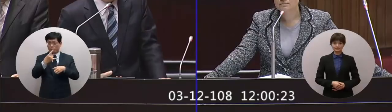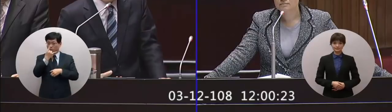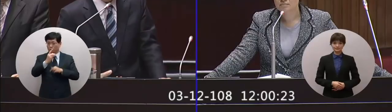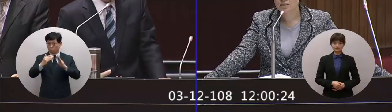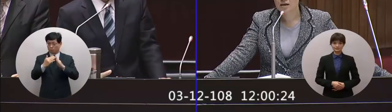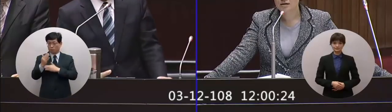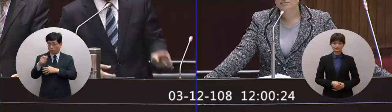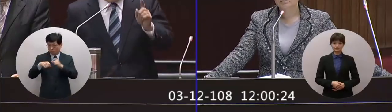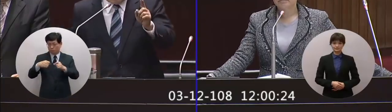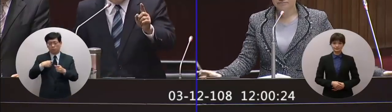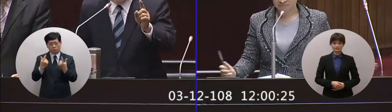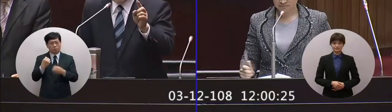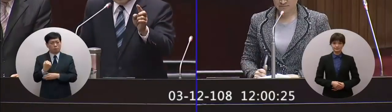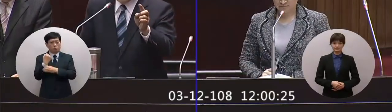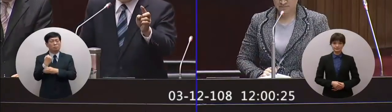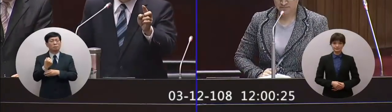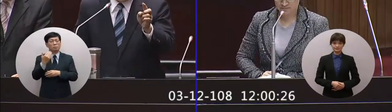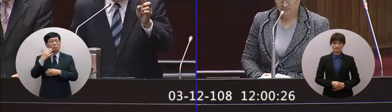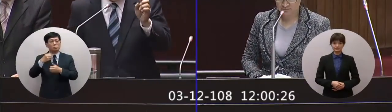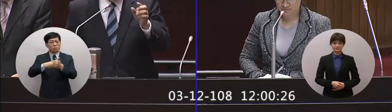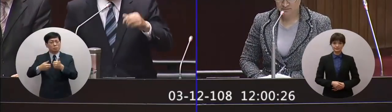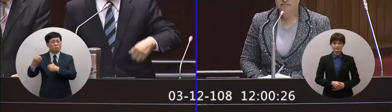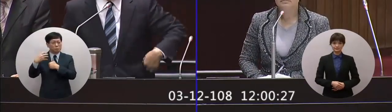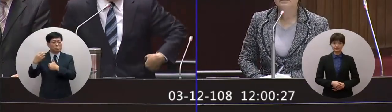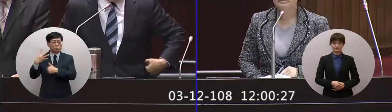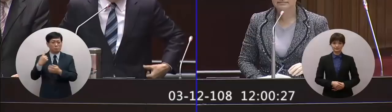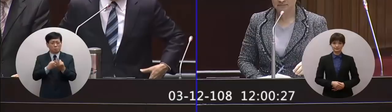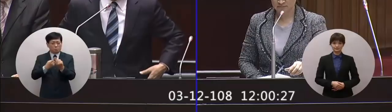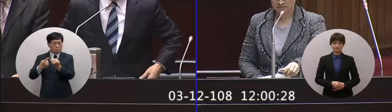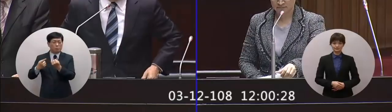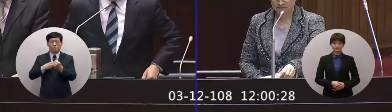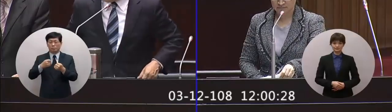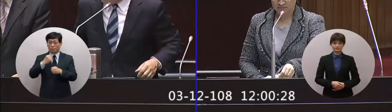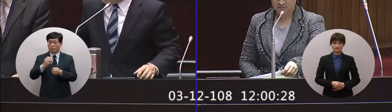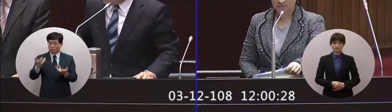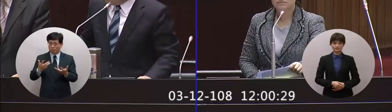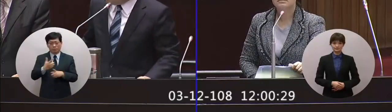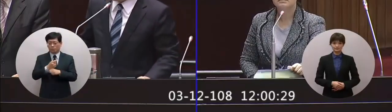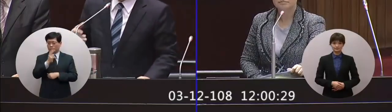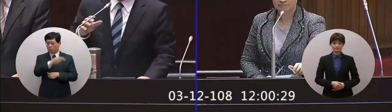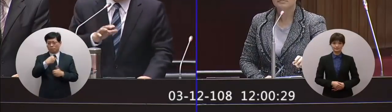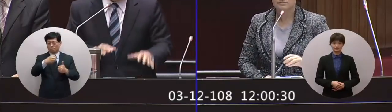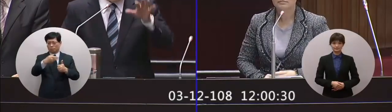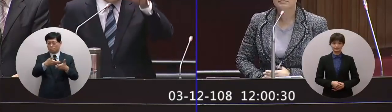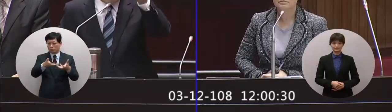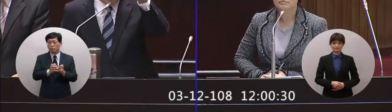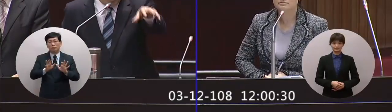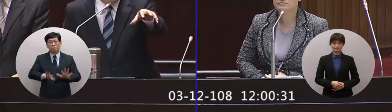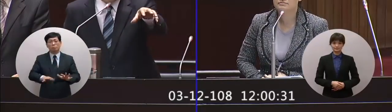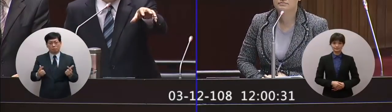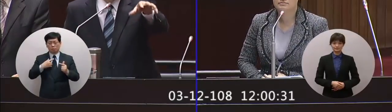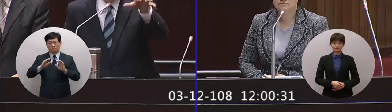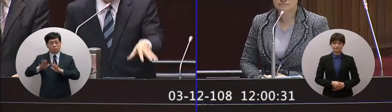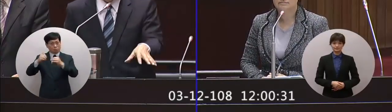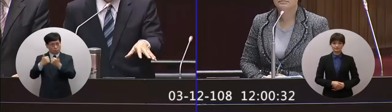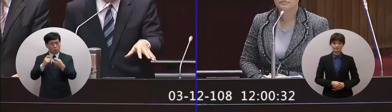大力支持。所以相关委员所讲的相关需要做的，我们都请教育部，尤其现在有国